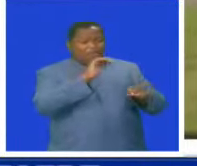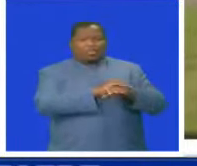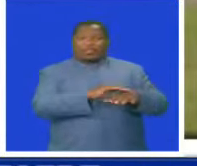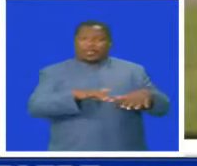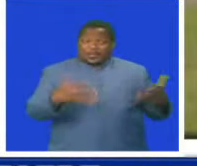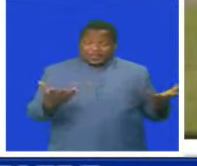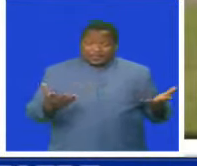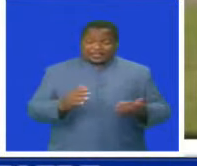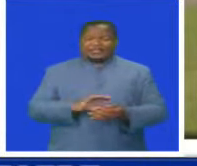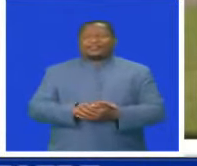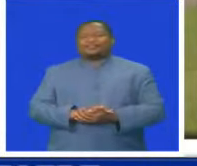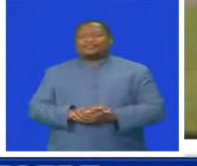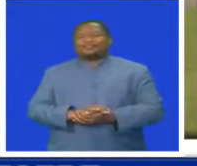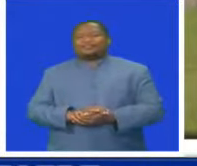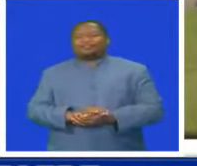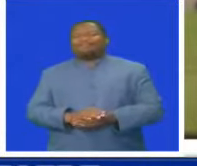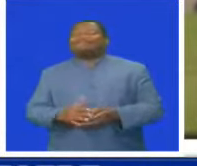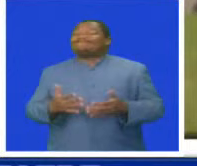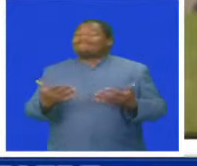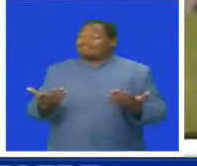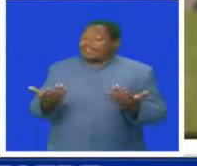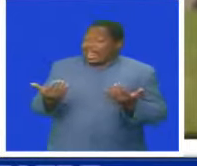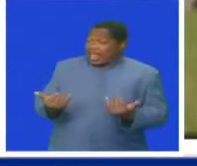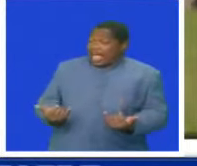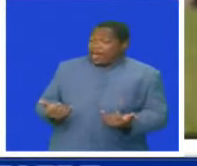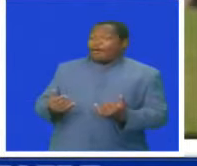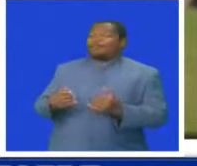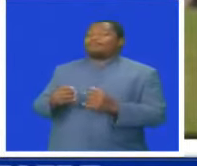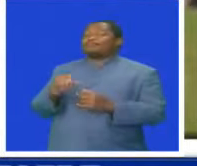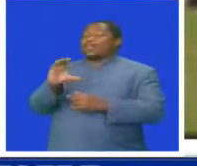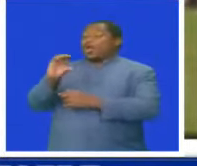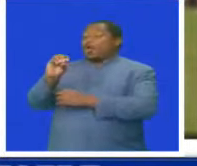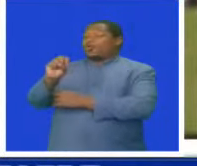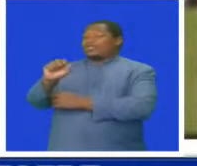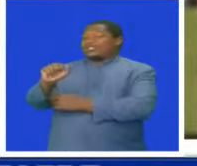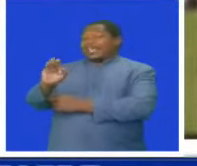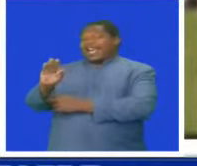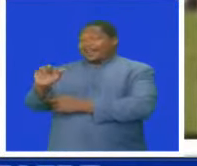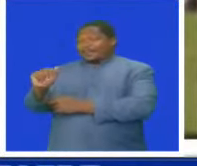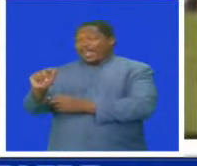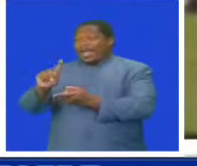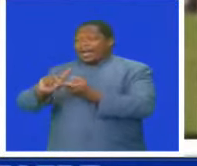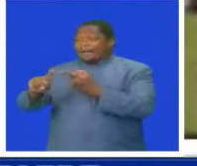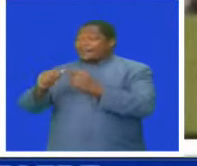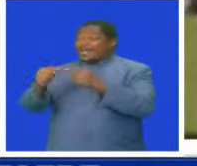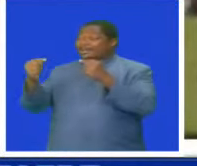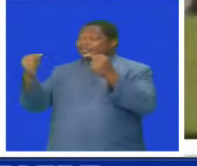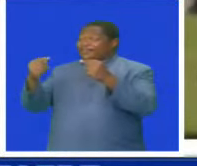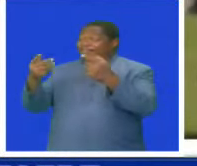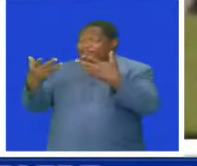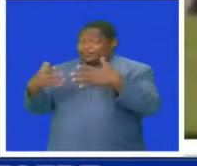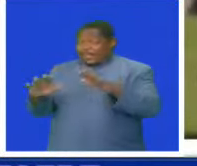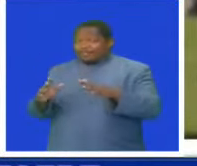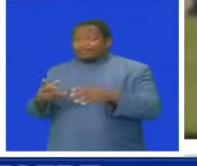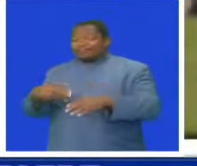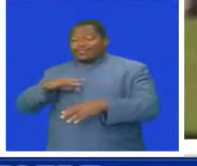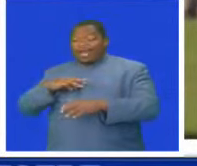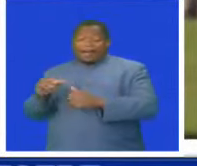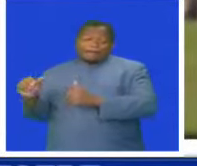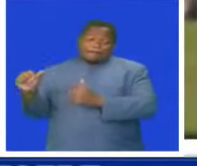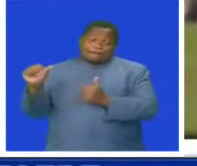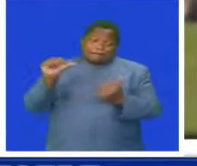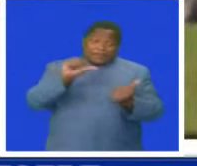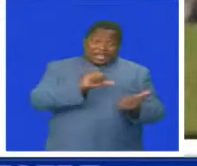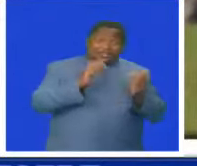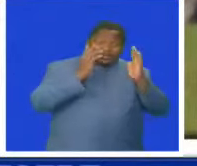ukuthi asithubeke okwenza ukuthi sisaze simele engcenye kuze kucalele enye i-tournament ngiyacabanga kwami ngicabanga ukuthi ngiloko ngathi masakuthubeka nje